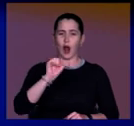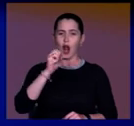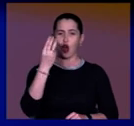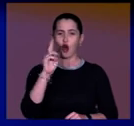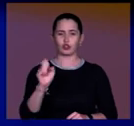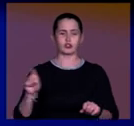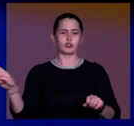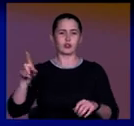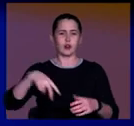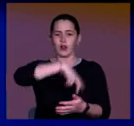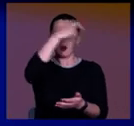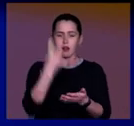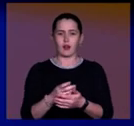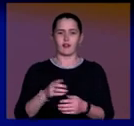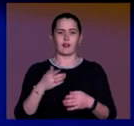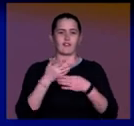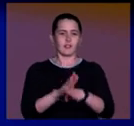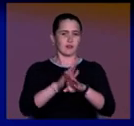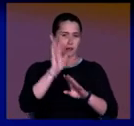разобьётся вдребезги